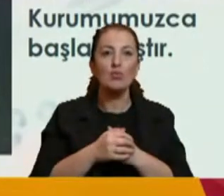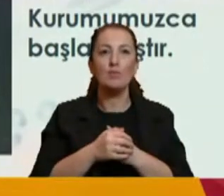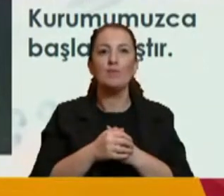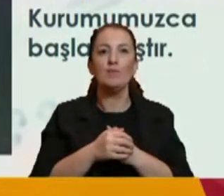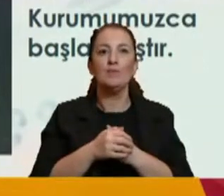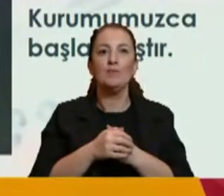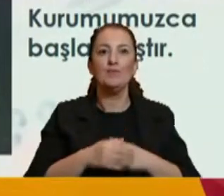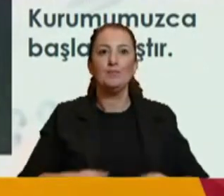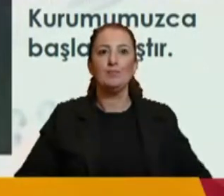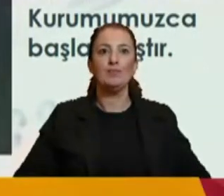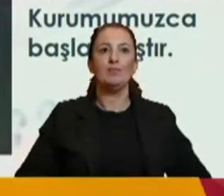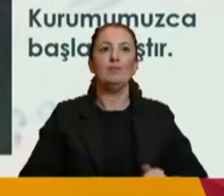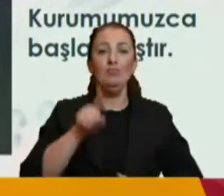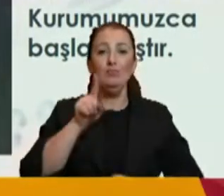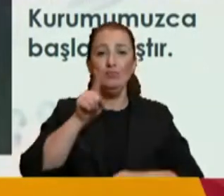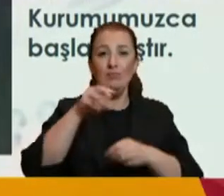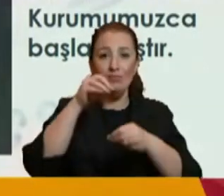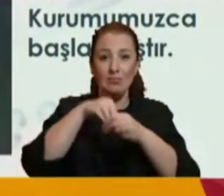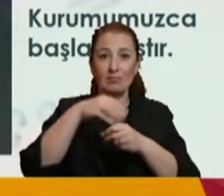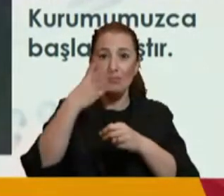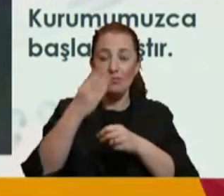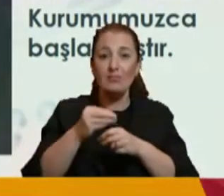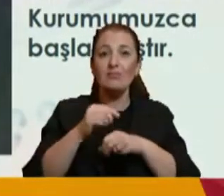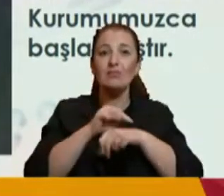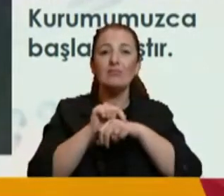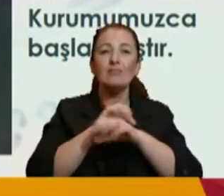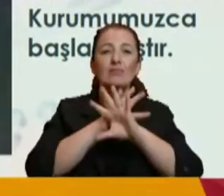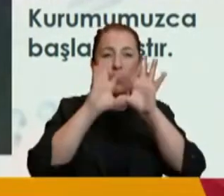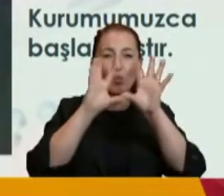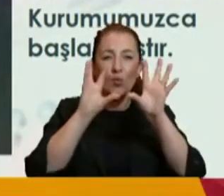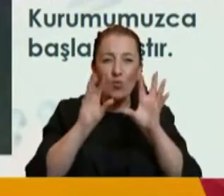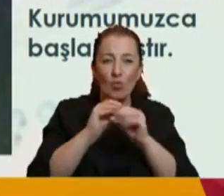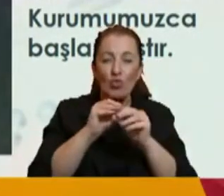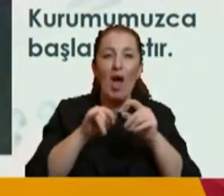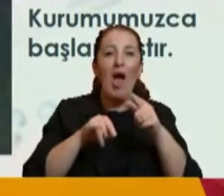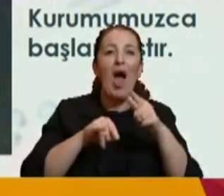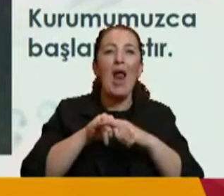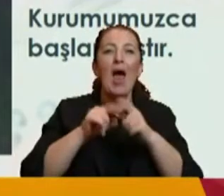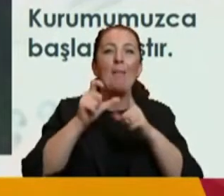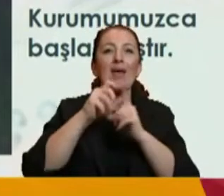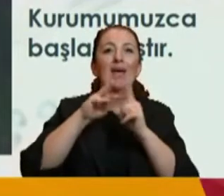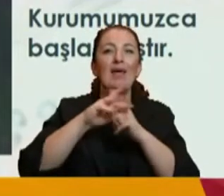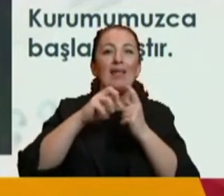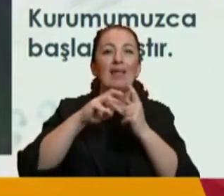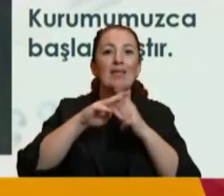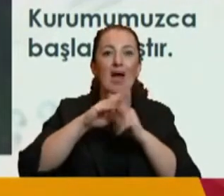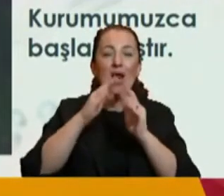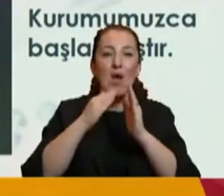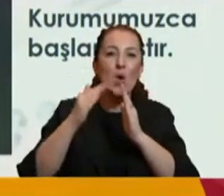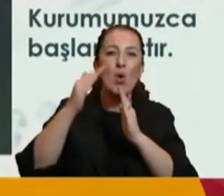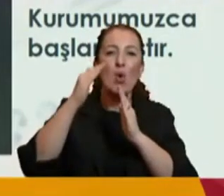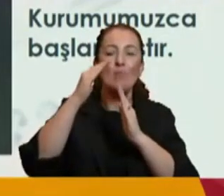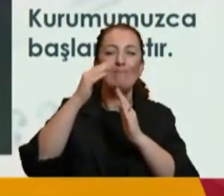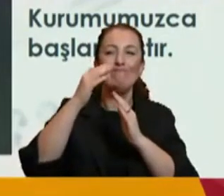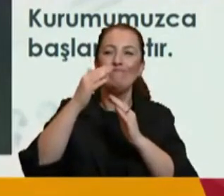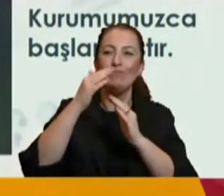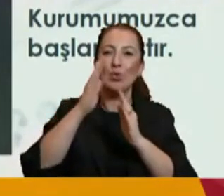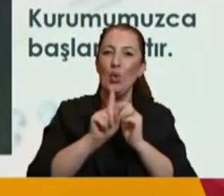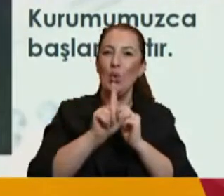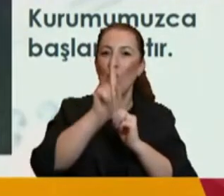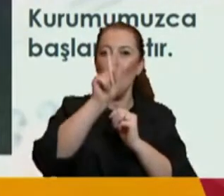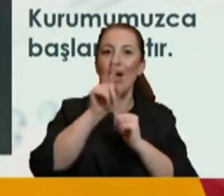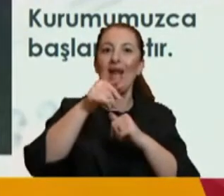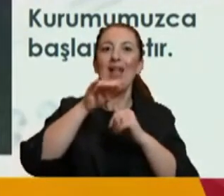bu bittiği zaman bütün Haramidere nin üst kısımları hariç alt